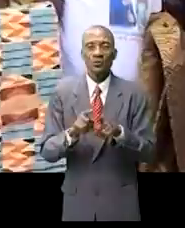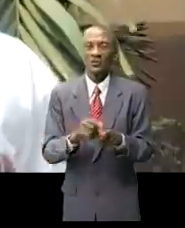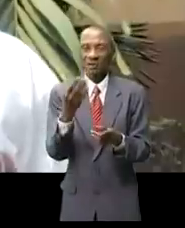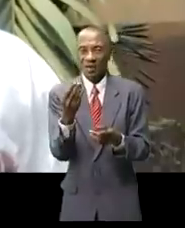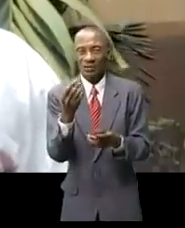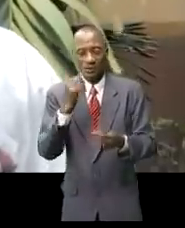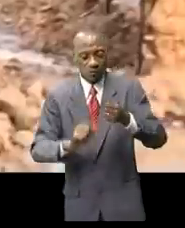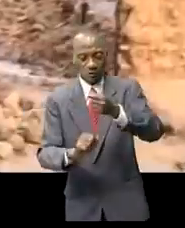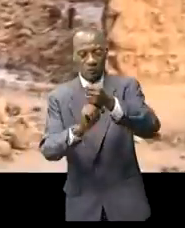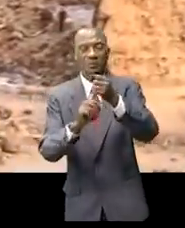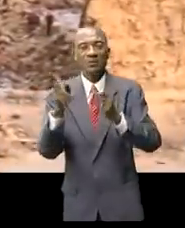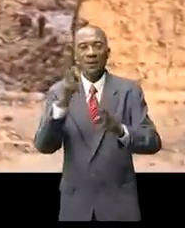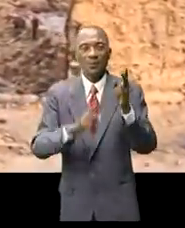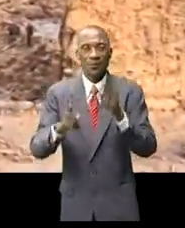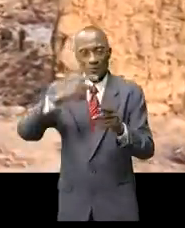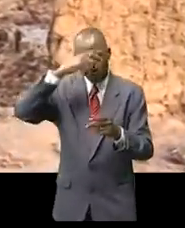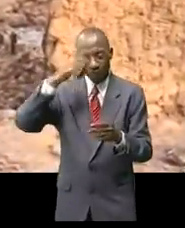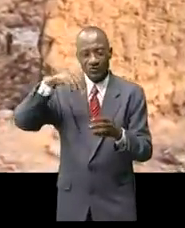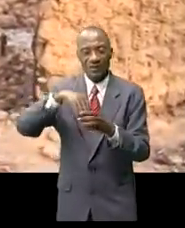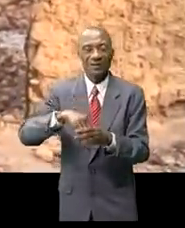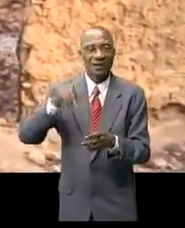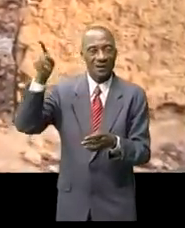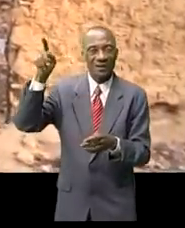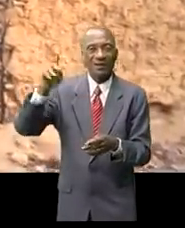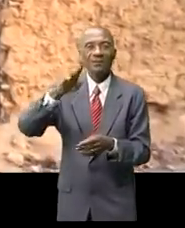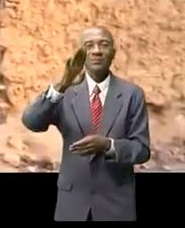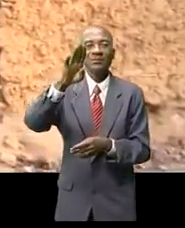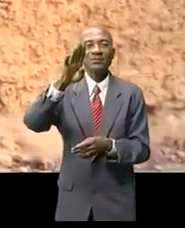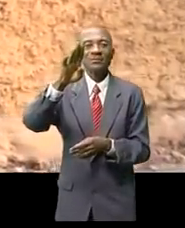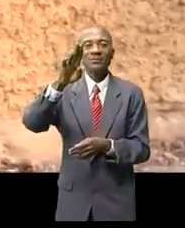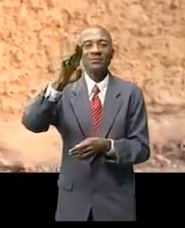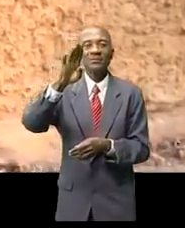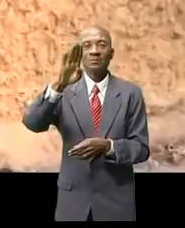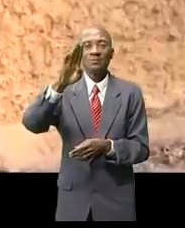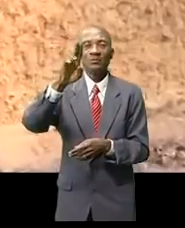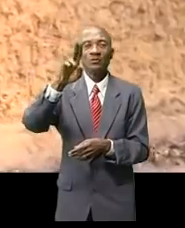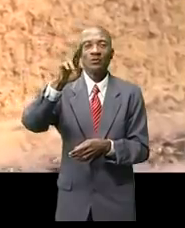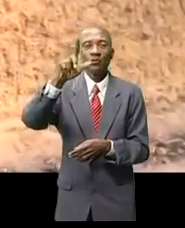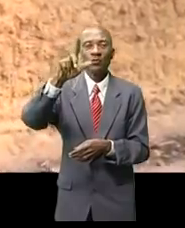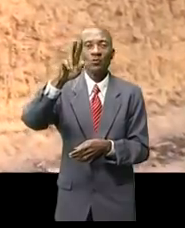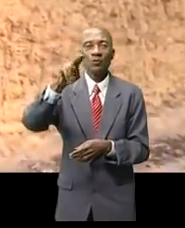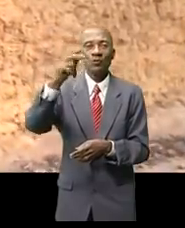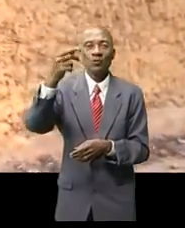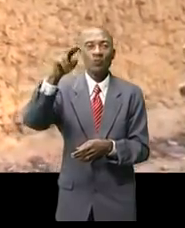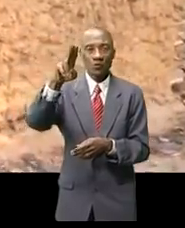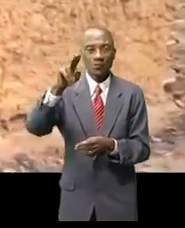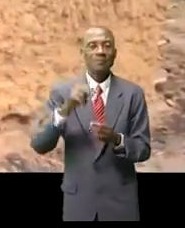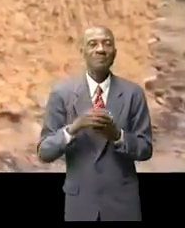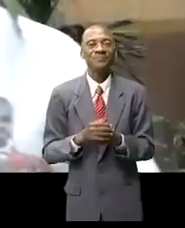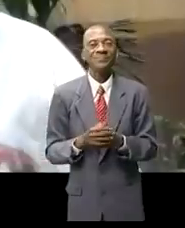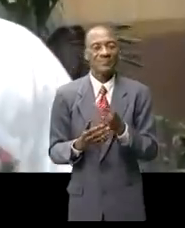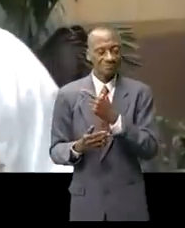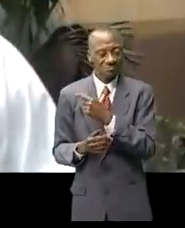avait fait des brousses, des victimes ont pleuré, je ne pouvais pas tendre les mains, parce qu'au regard et au principe de l'accessoire qui